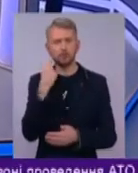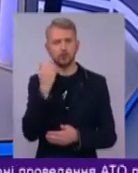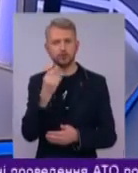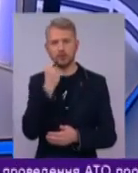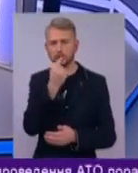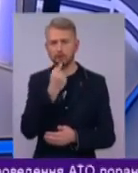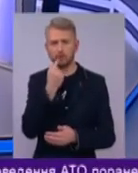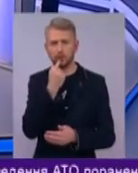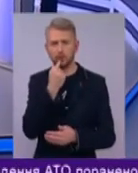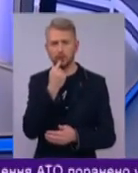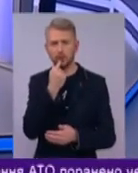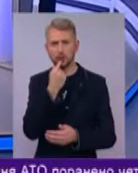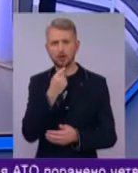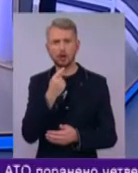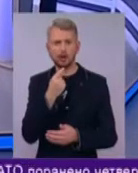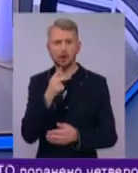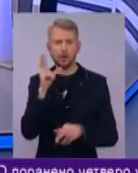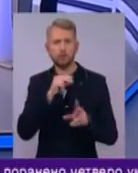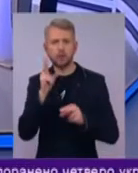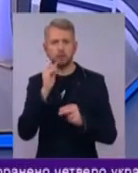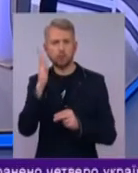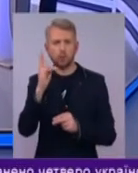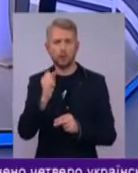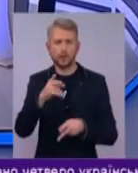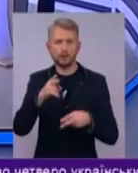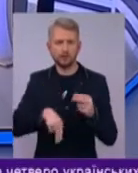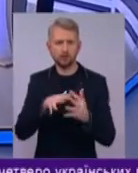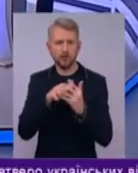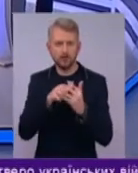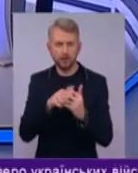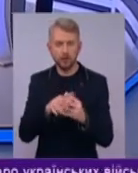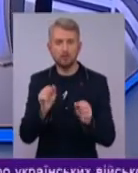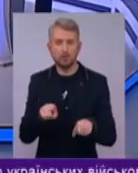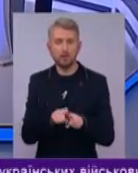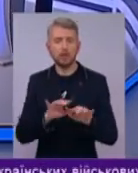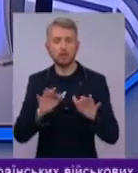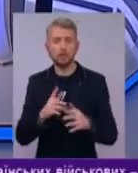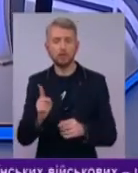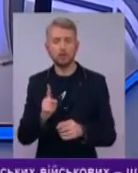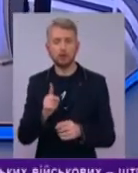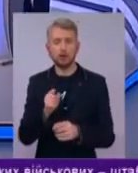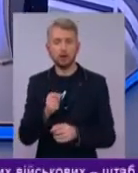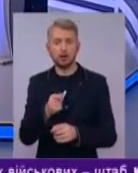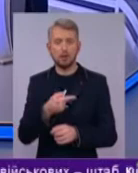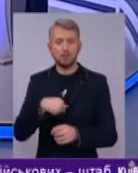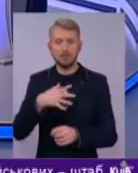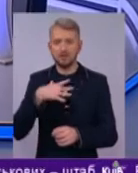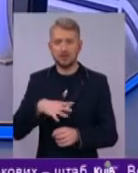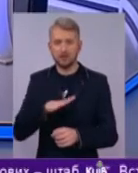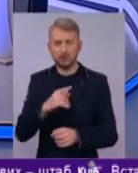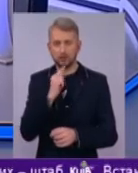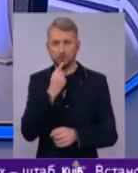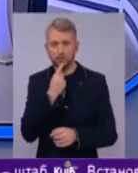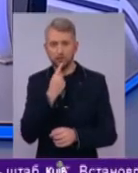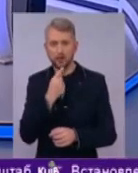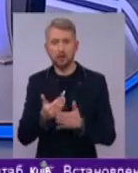вуст обнадійливий прогноз на закінчення війни. Адже може так трапитись, що ми не витримаємо труднощів раніше, ніж Росія